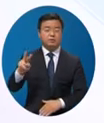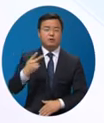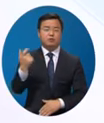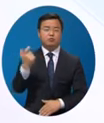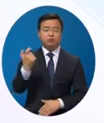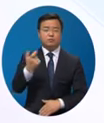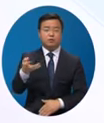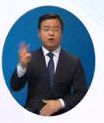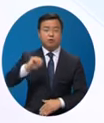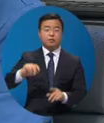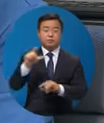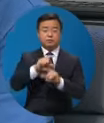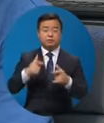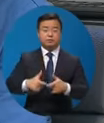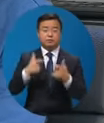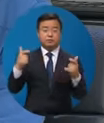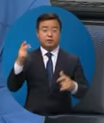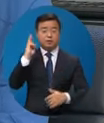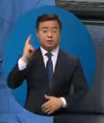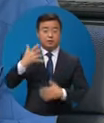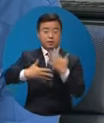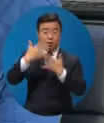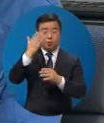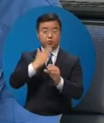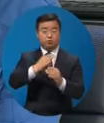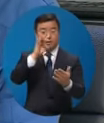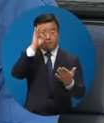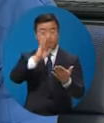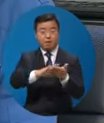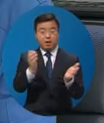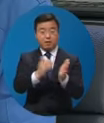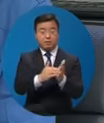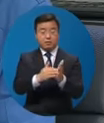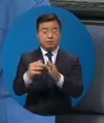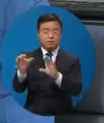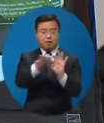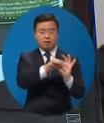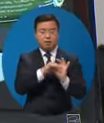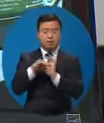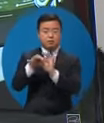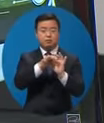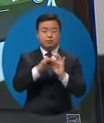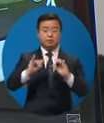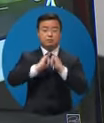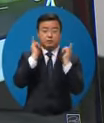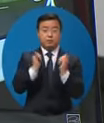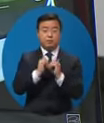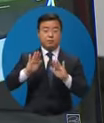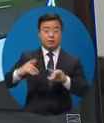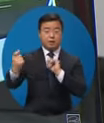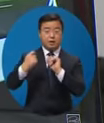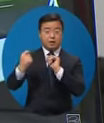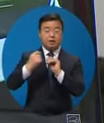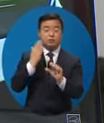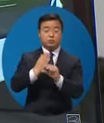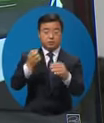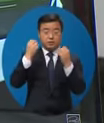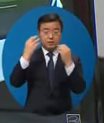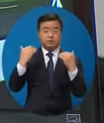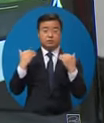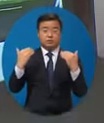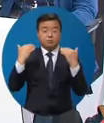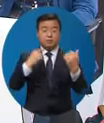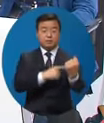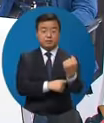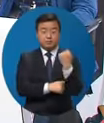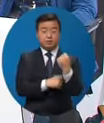것으로 전망됩니다. 영화 속에서나 보던 초연결 사회가 현실로 다가오는 가운데 새 성장 동력의